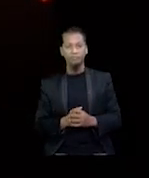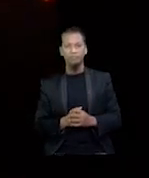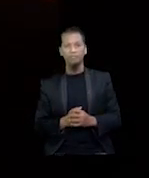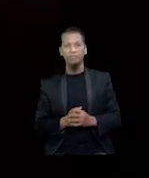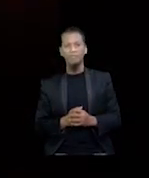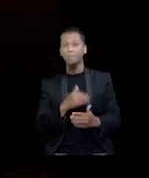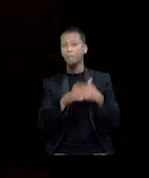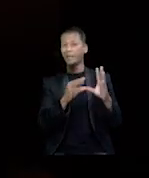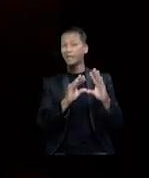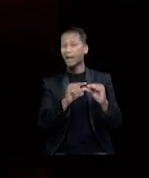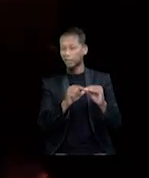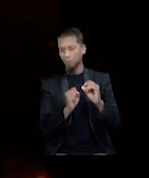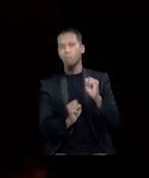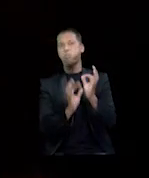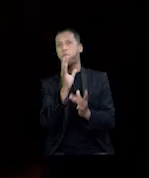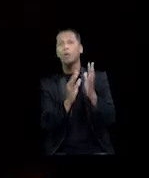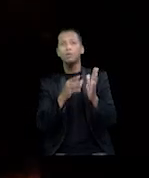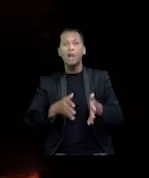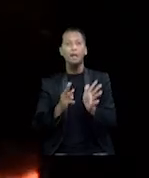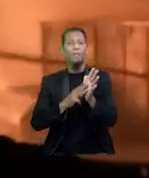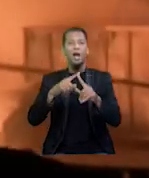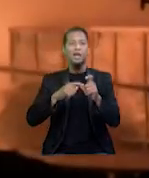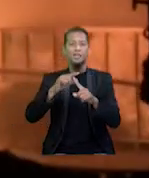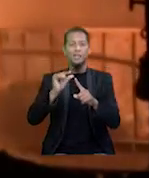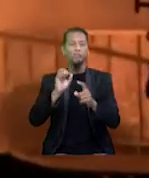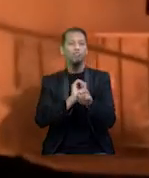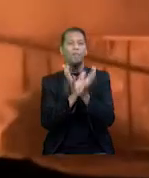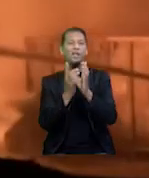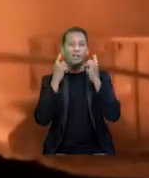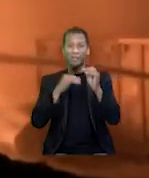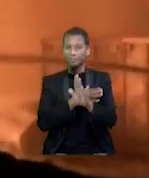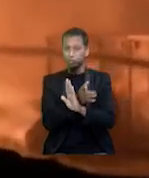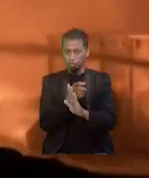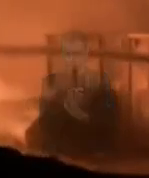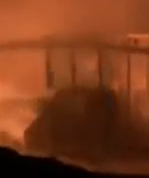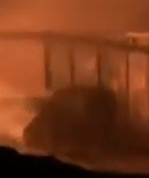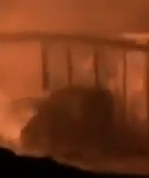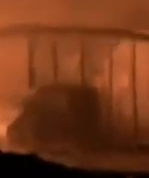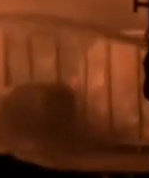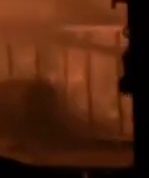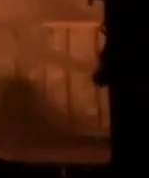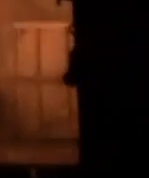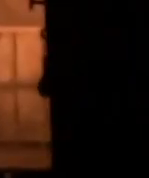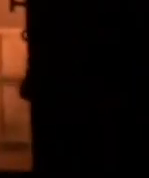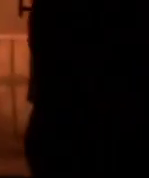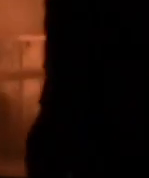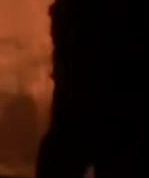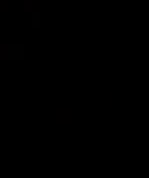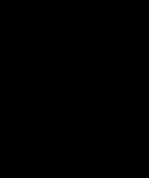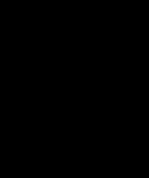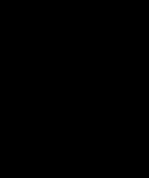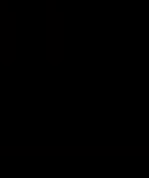Kobaran api melahap pabrik karet di Jalan Masrib, Surabaya, Jawa Timur. Api membakar seluruh isi gudang seluas 1.500